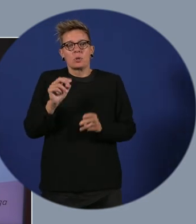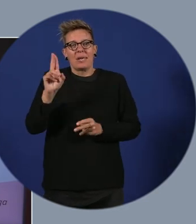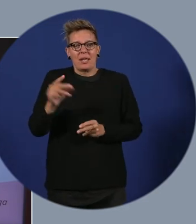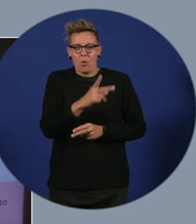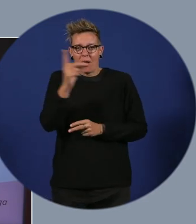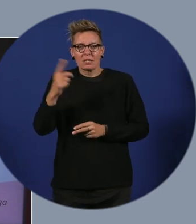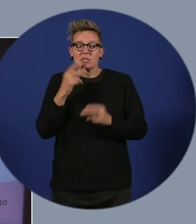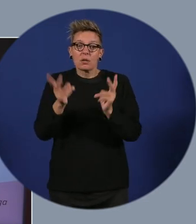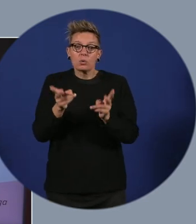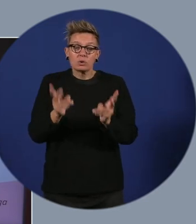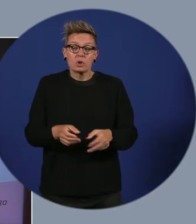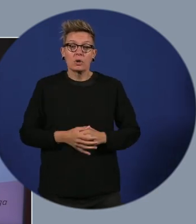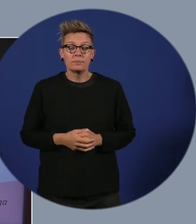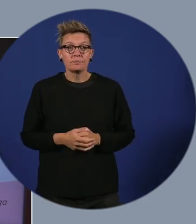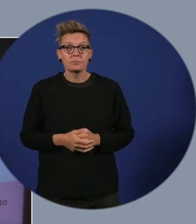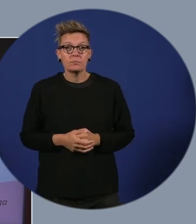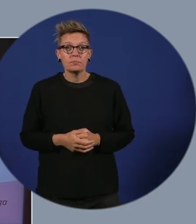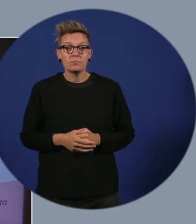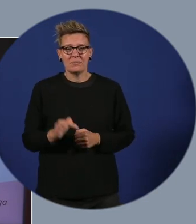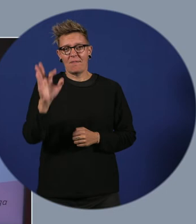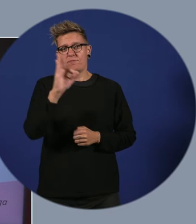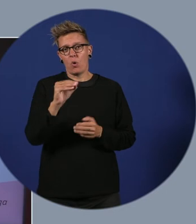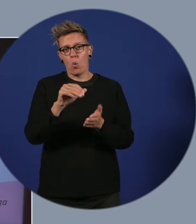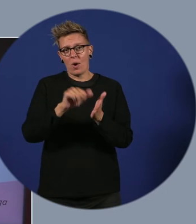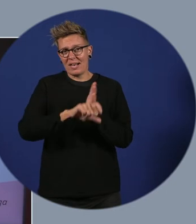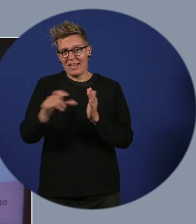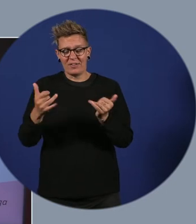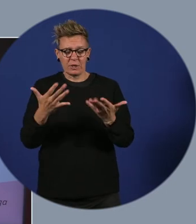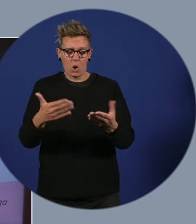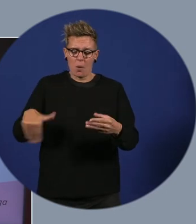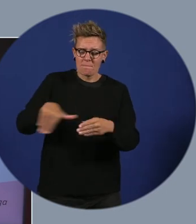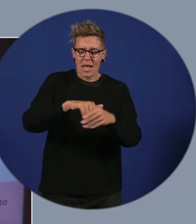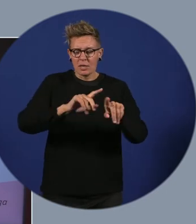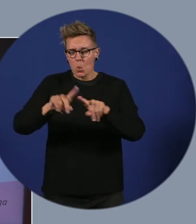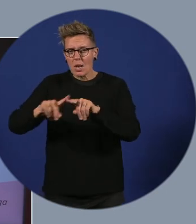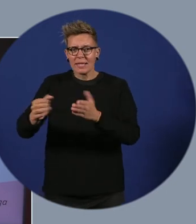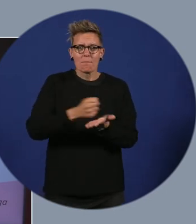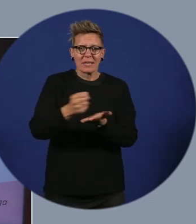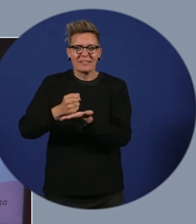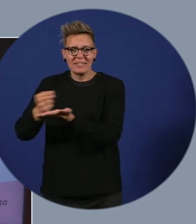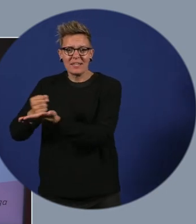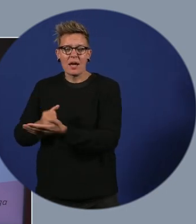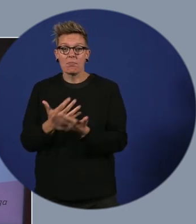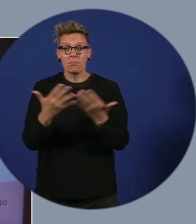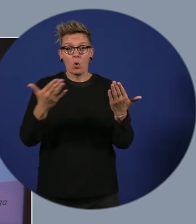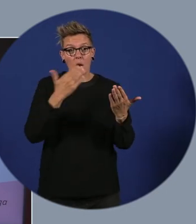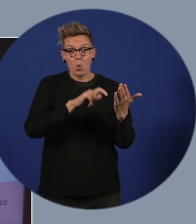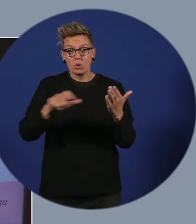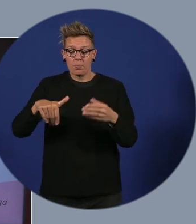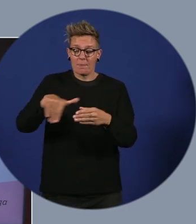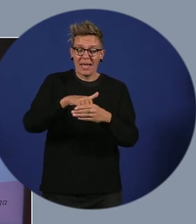på, att det är ganska få elever som engagerar sig i olika partier. De engagerar sig ju i